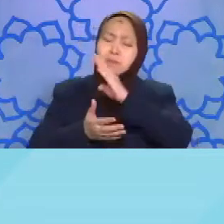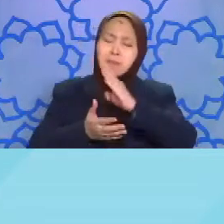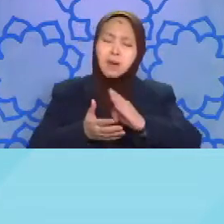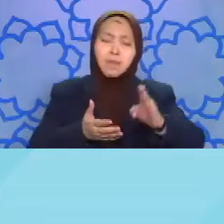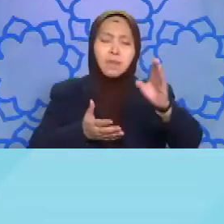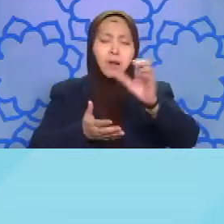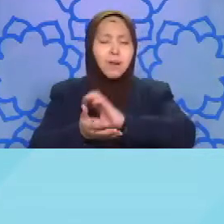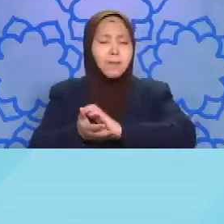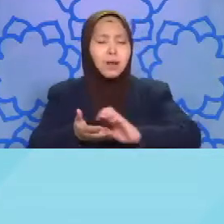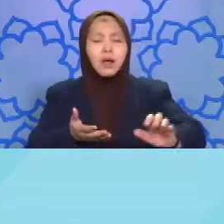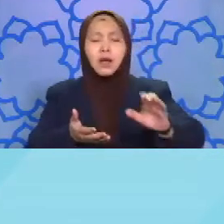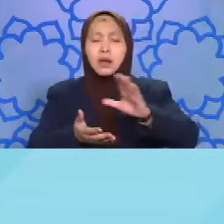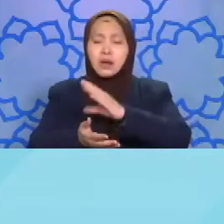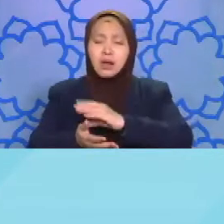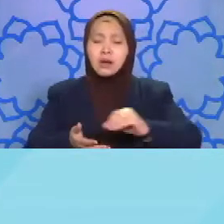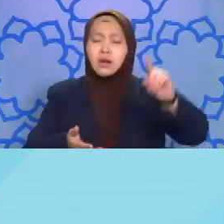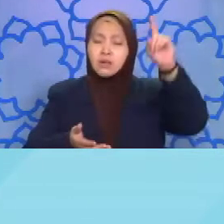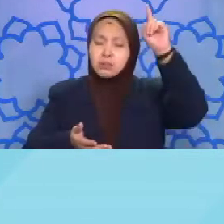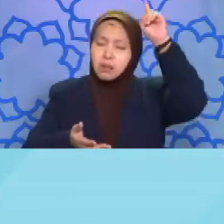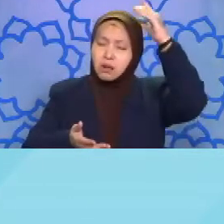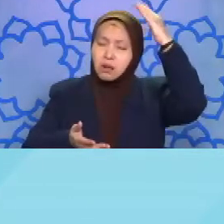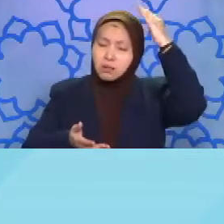والله أعلم بما